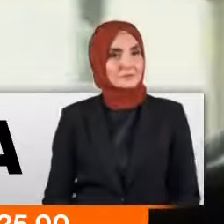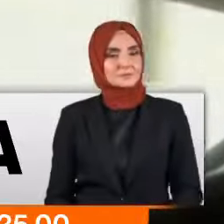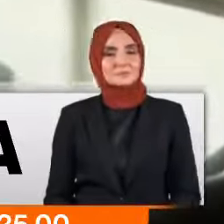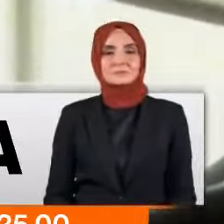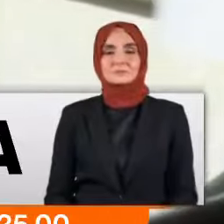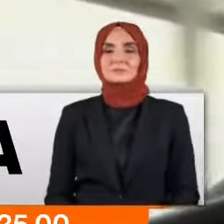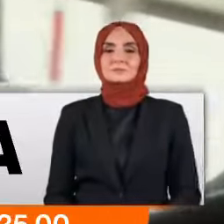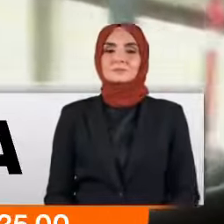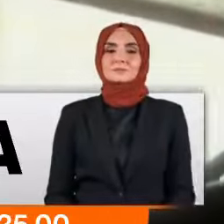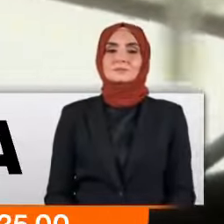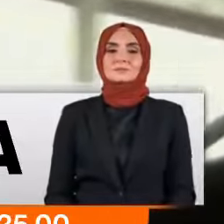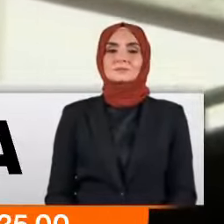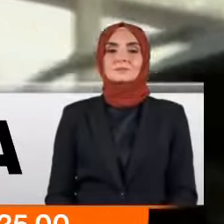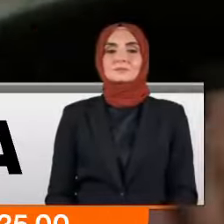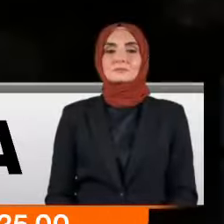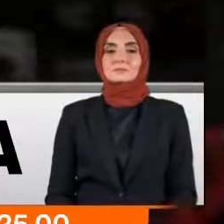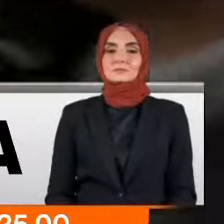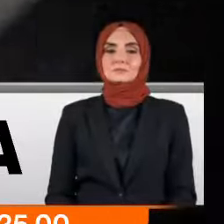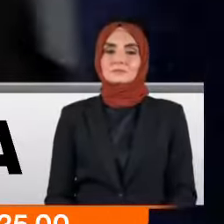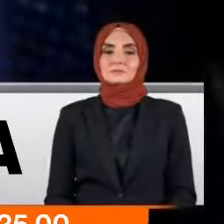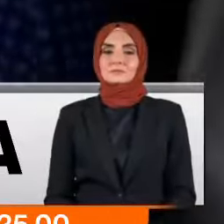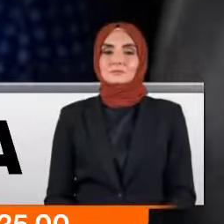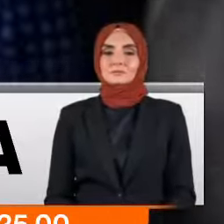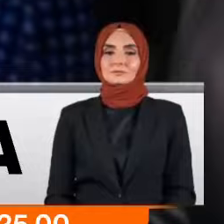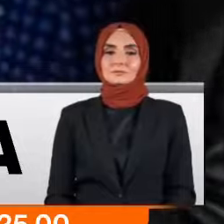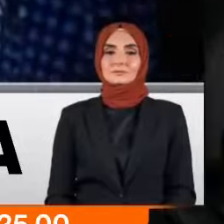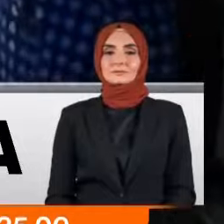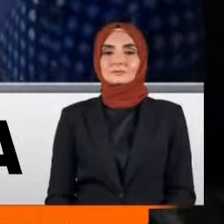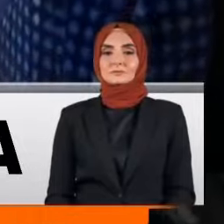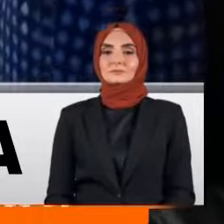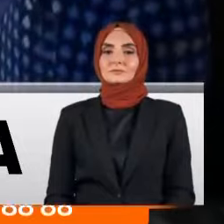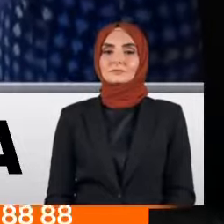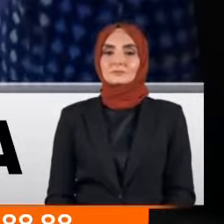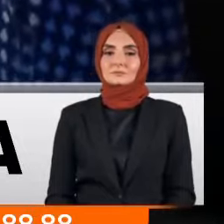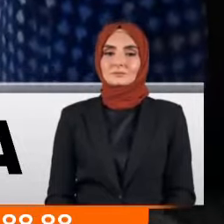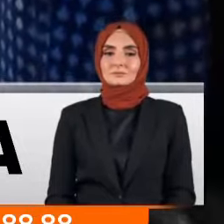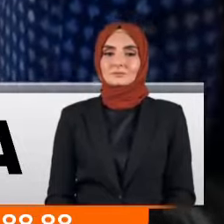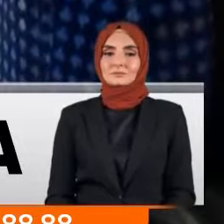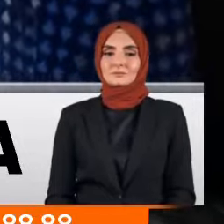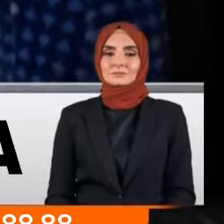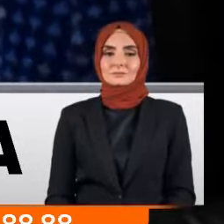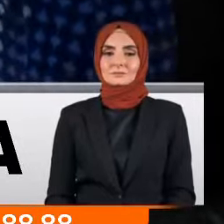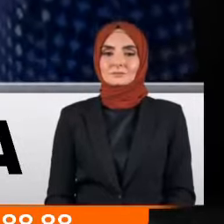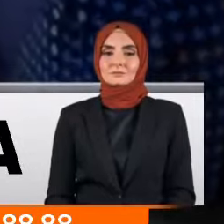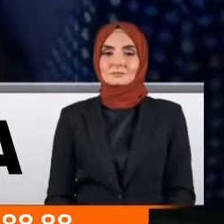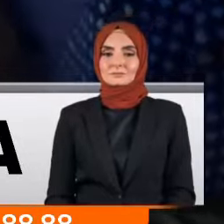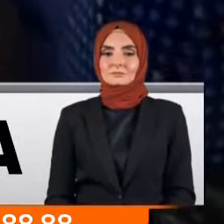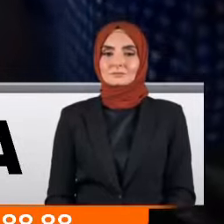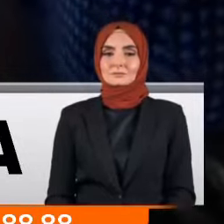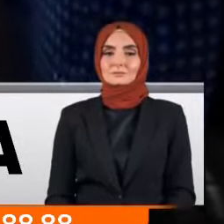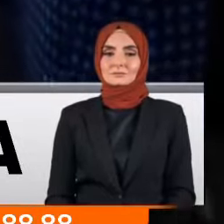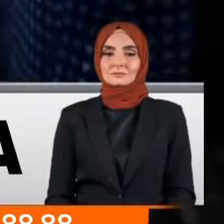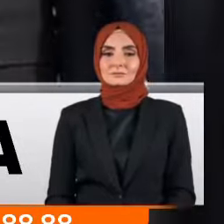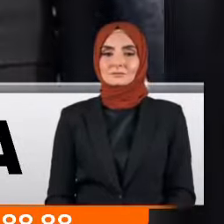skuter yollarıyla, bisiklet yollarıyla, yeşil alanlarıyla beraber projenin neredeyse 1/3'ü bu anlamda